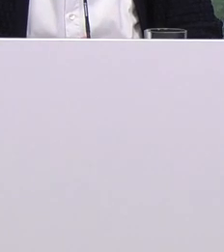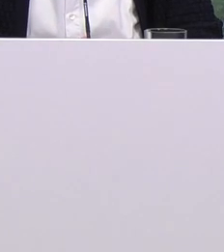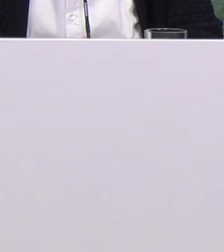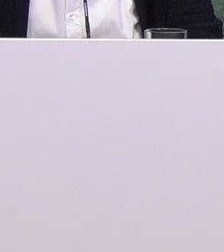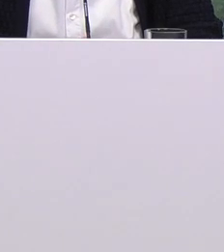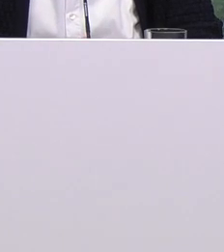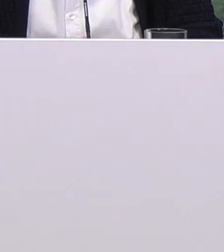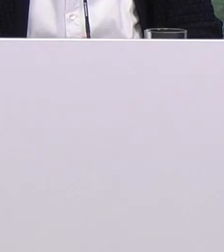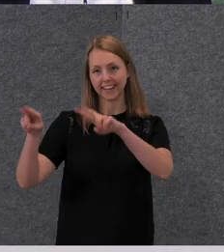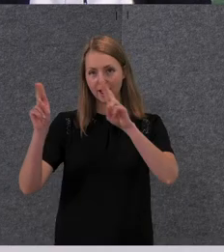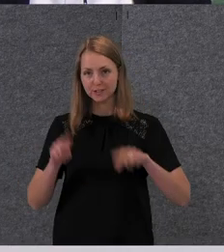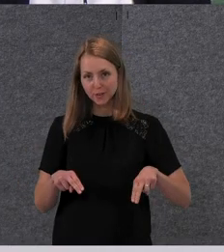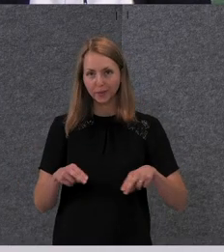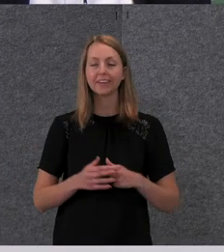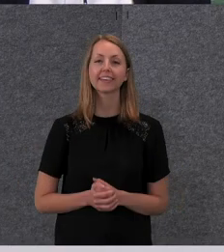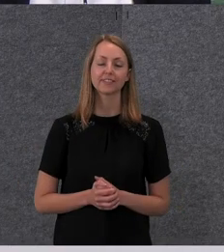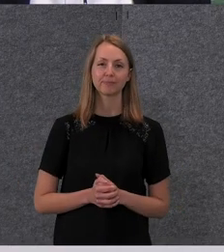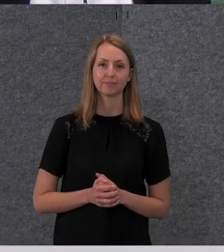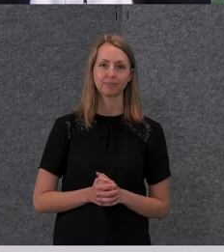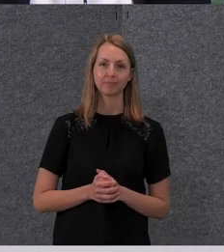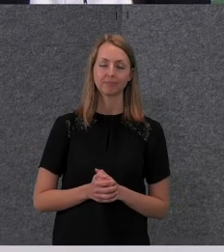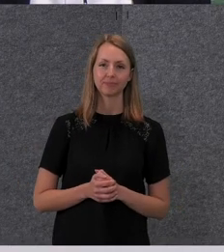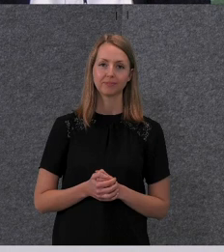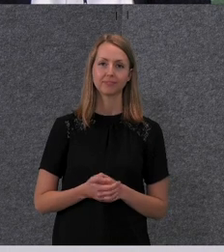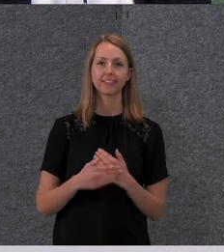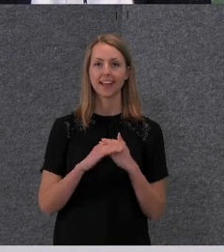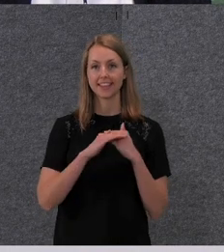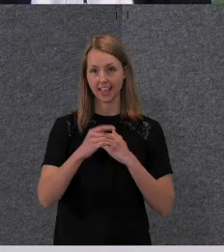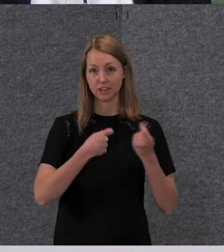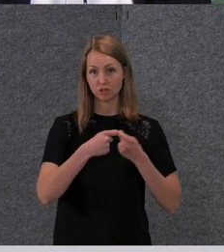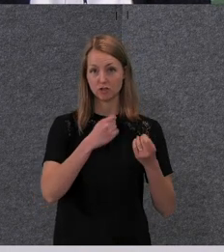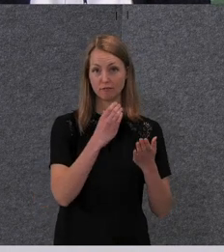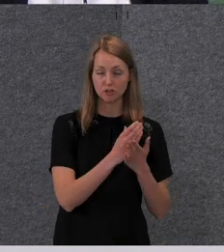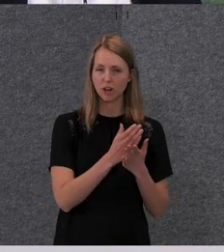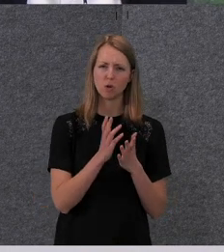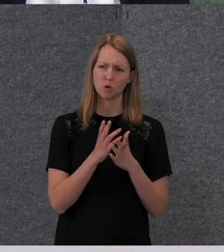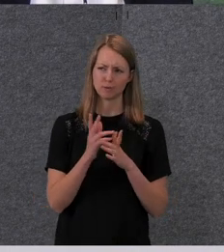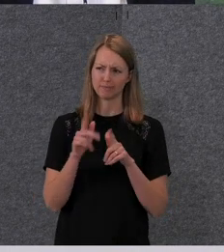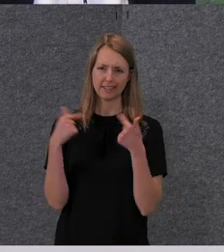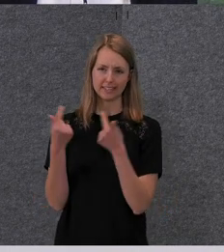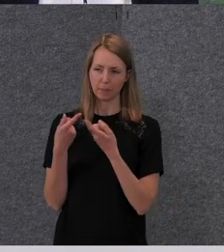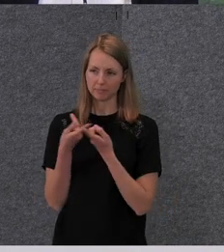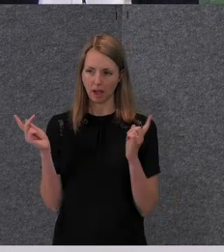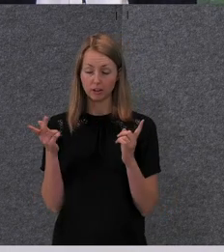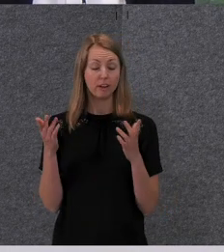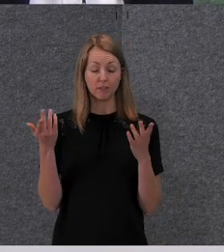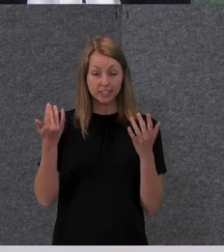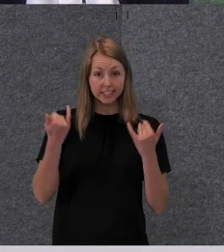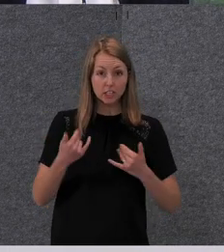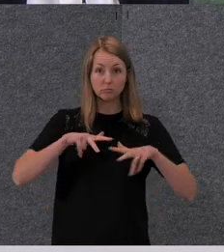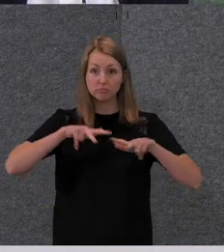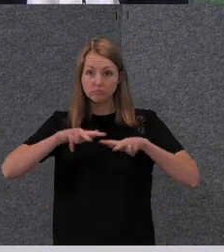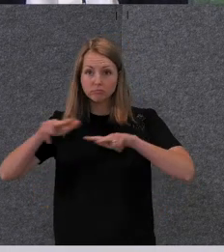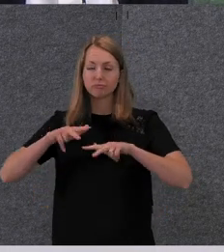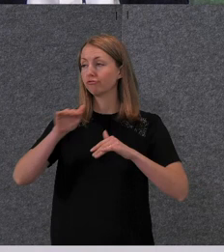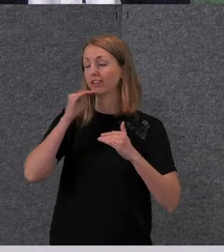Da sind wir auch schon wieder. Auch hier, also die Landesgeschäftsstelle und auch überhaupt das ganz große Team, was hier alles geleistet wird. Vielen, vielen Dank